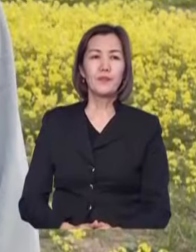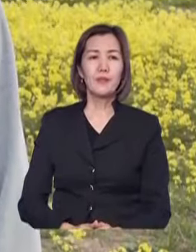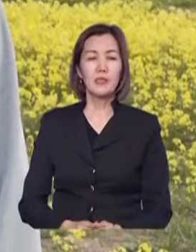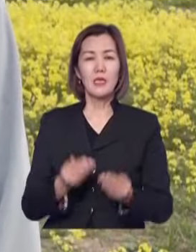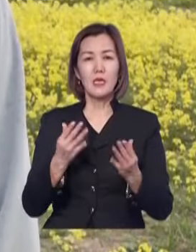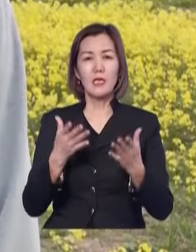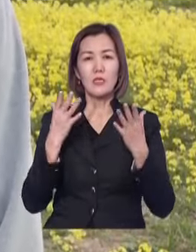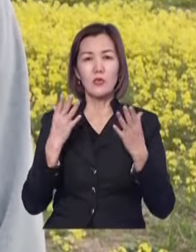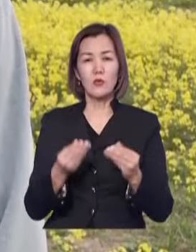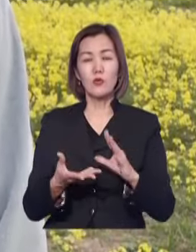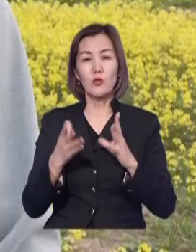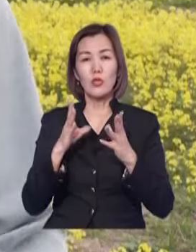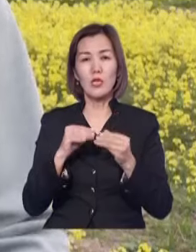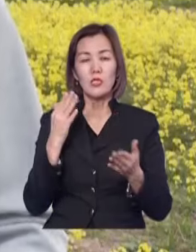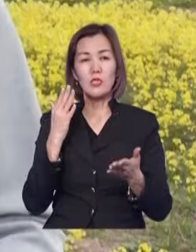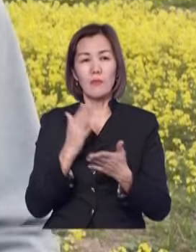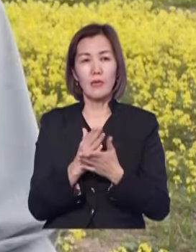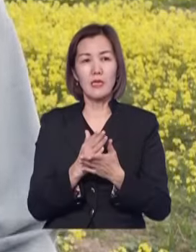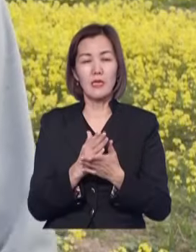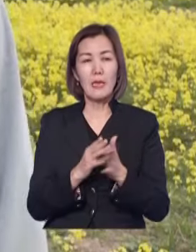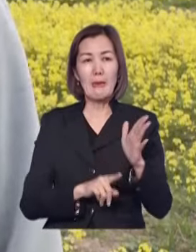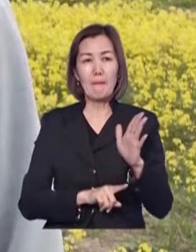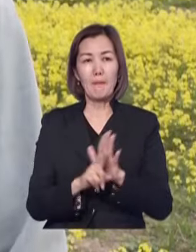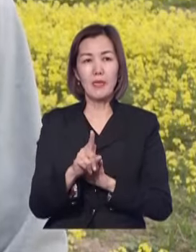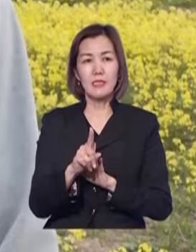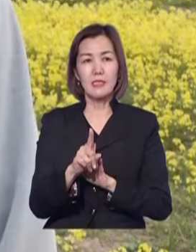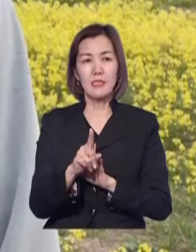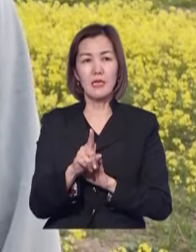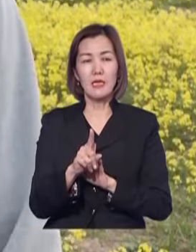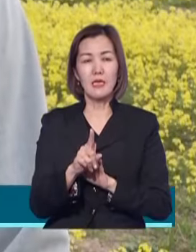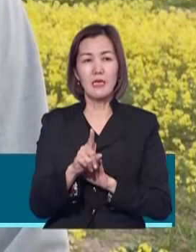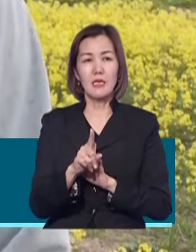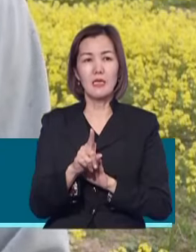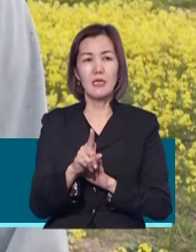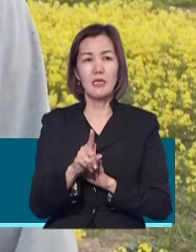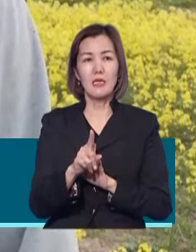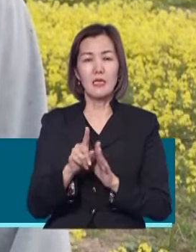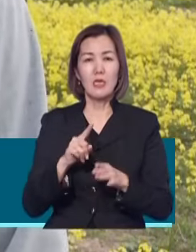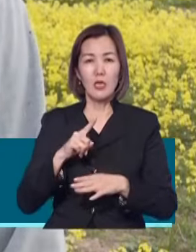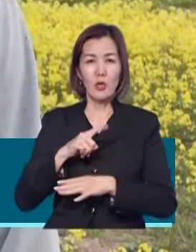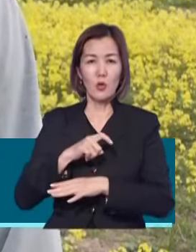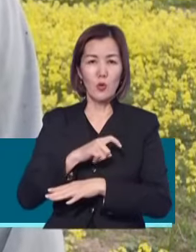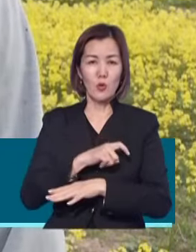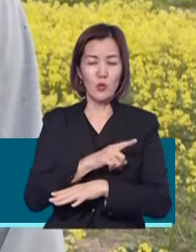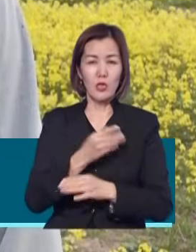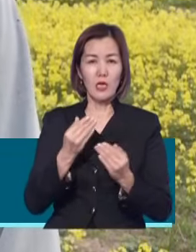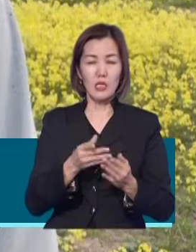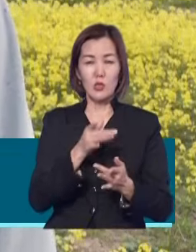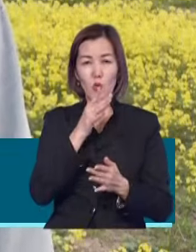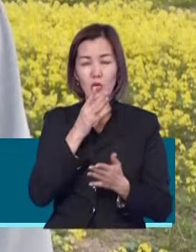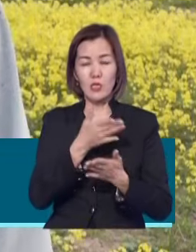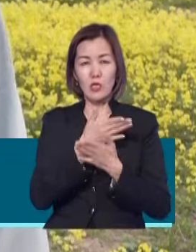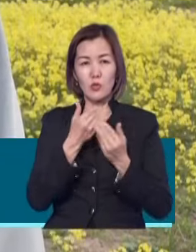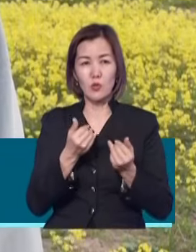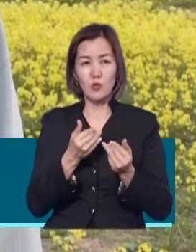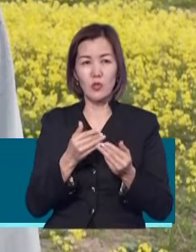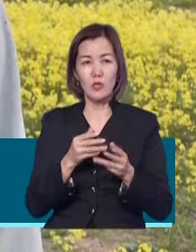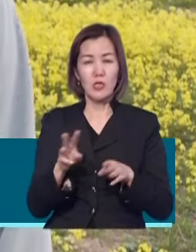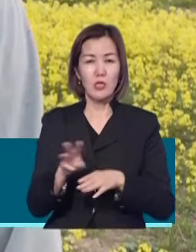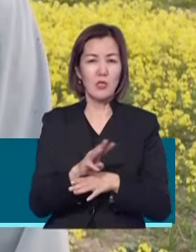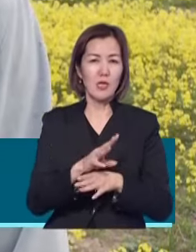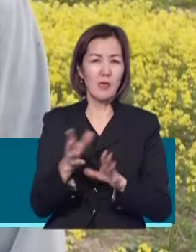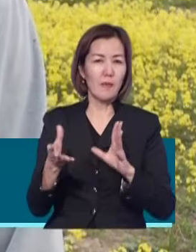Қазіргі күні нәтижесі бар. Бұл басындағы ақпараттық желіге шыққан құрттар қазіргі уақытта жоқ. Бүткіл емдеген